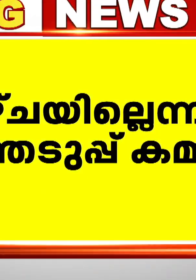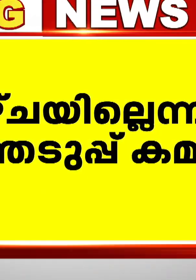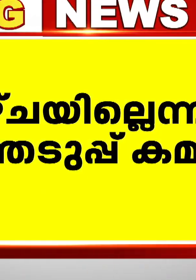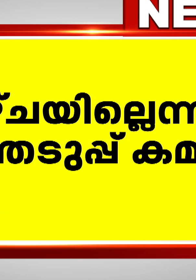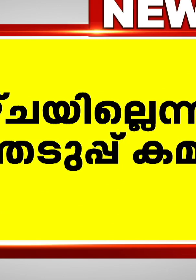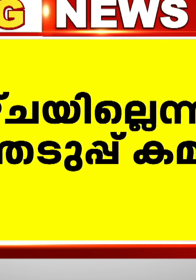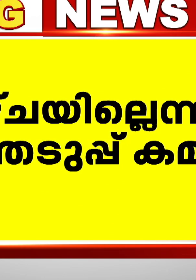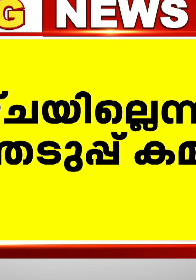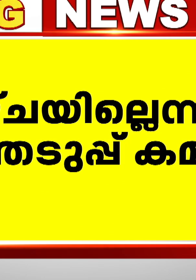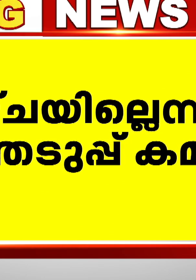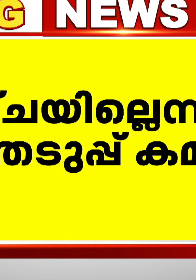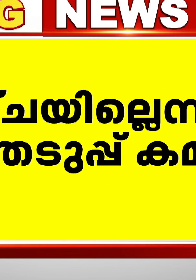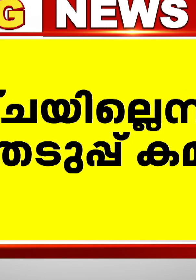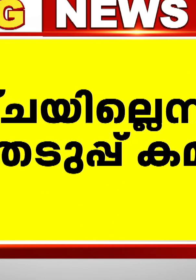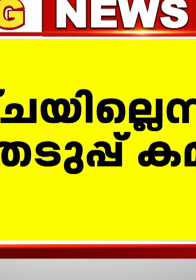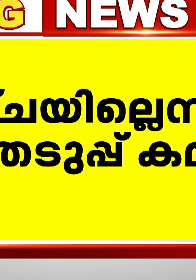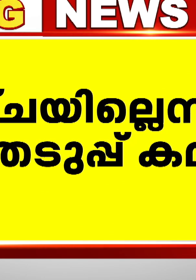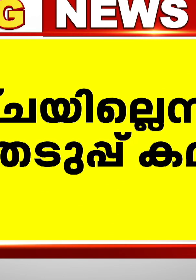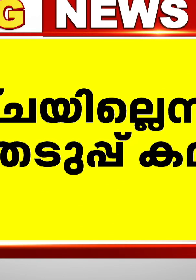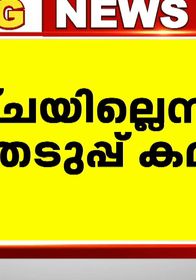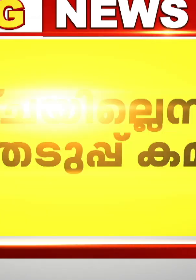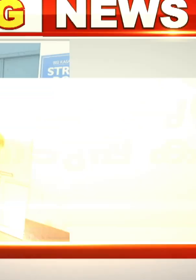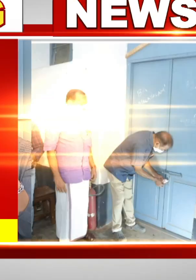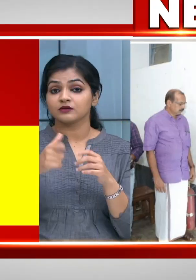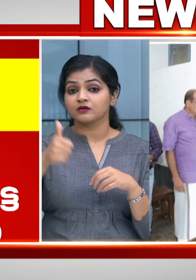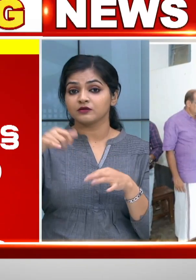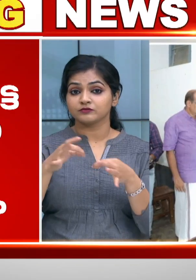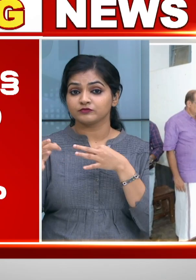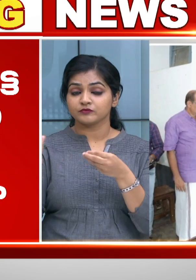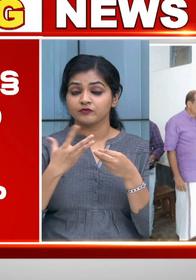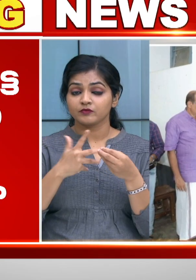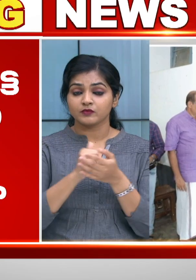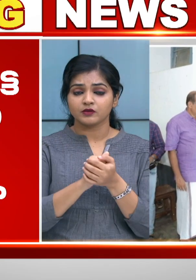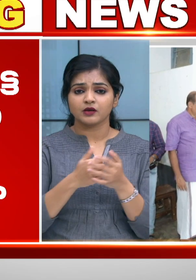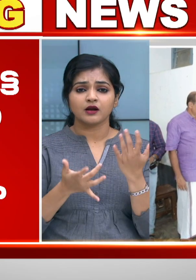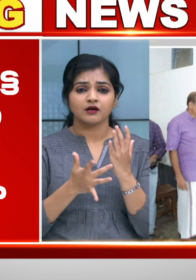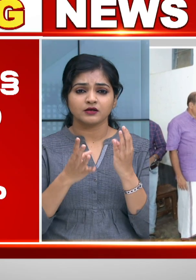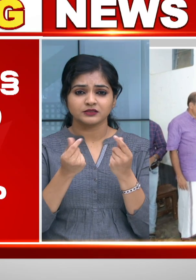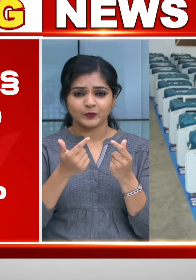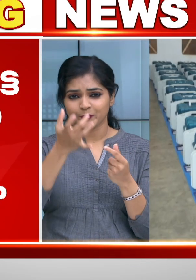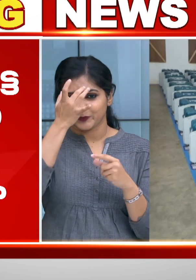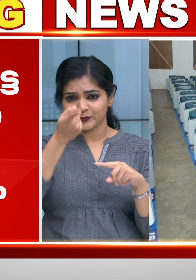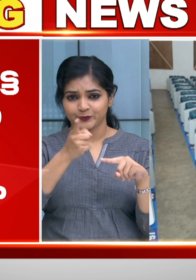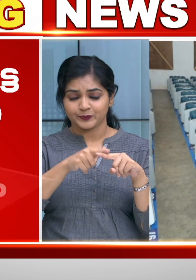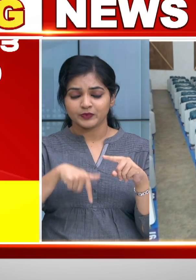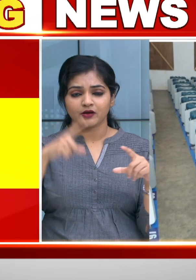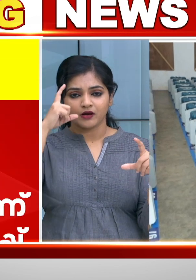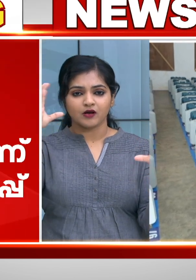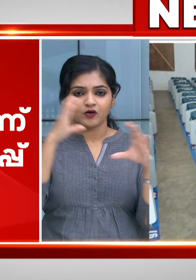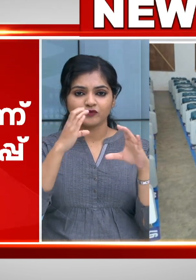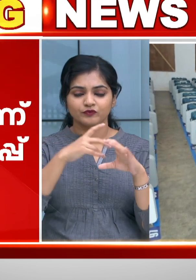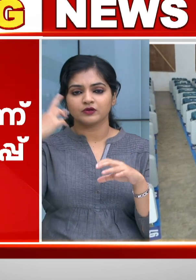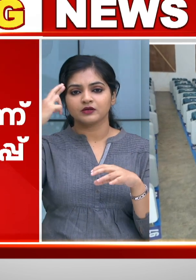കളക്ടറോട് വിശദീകരണം തേടിയിരുന്നു. ഇതിൽ ജില്ലാ കളക്ടർ നൽകുന്ന വിശദീകരണം സാങ്കേതികമായി ഉണ്ടായ ചില പ്രശ്നങ്ങളാണ് ഈ ആശയക്കുഴപ്പത്തിന്